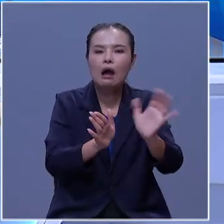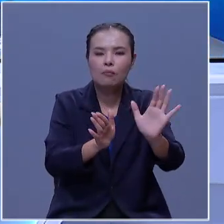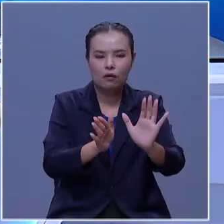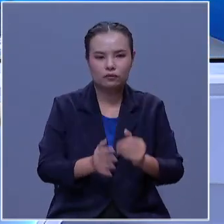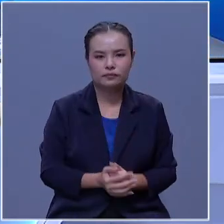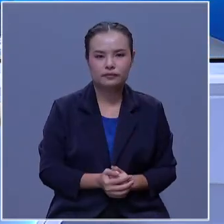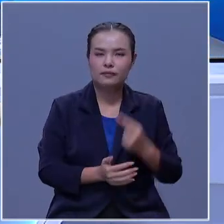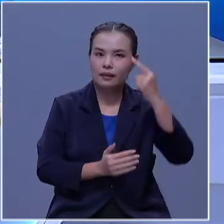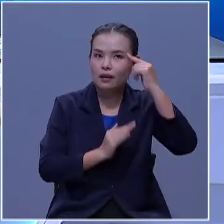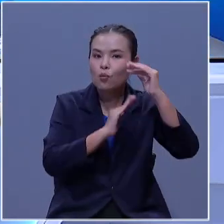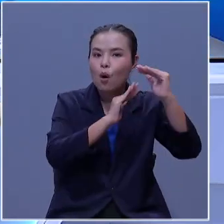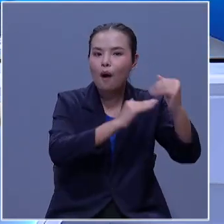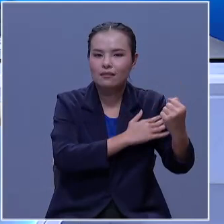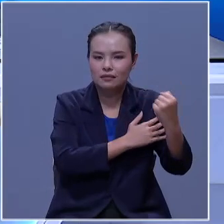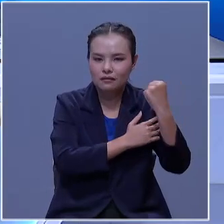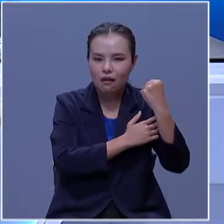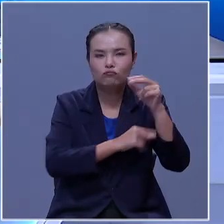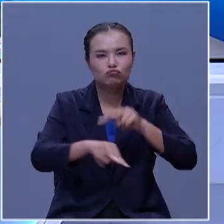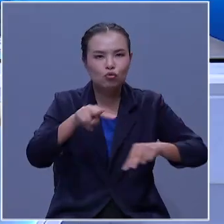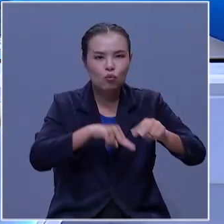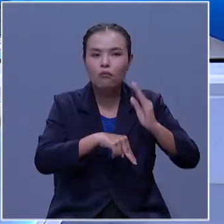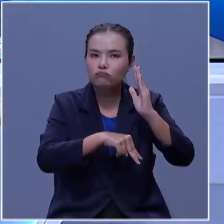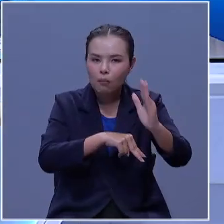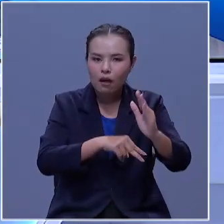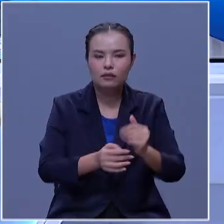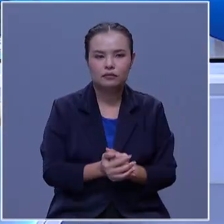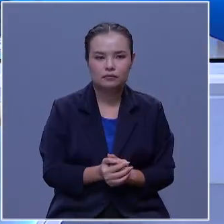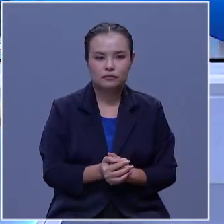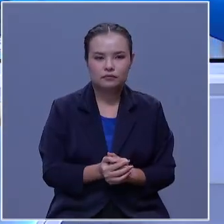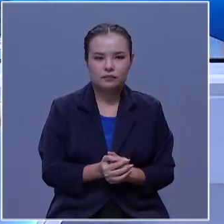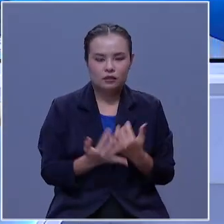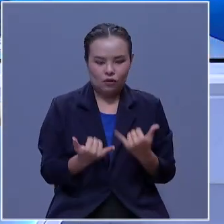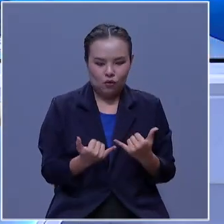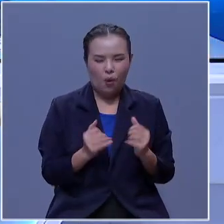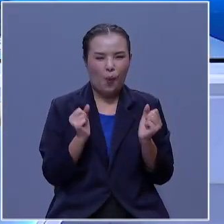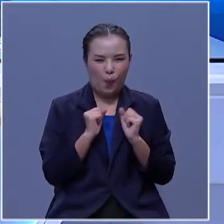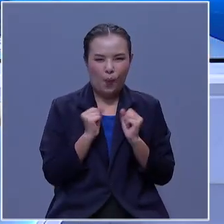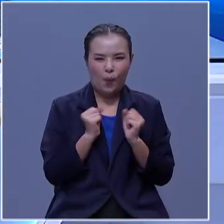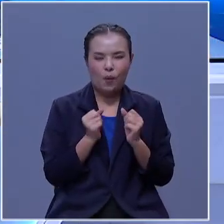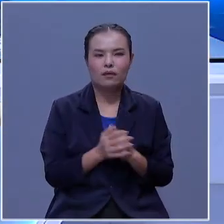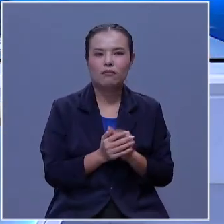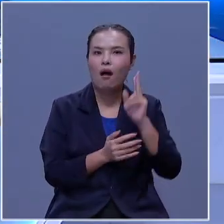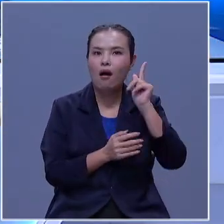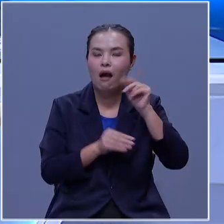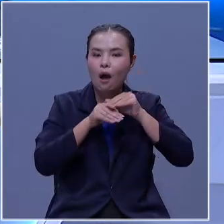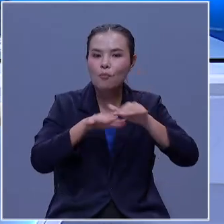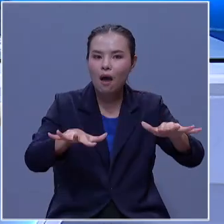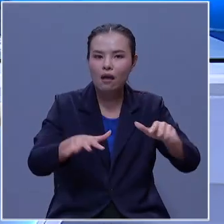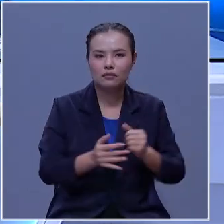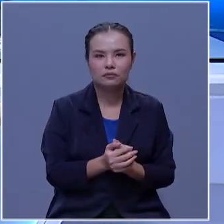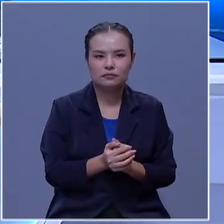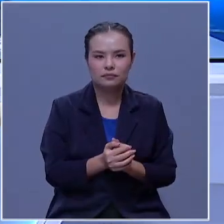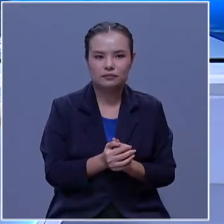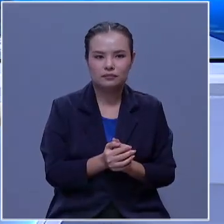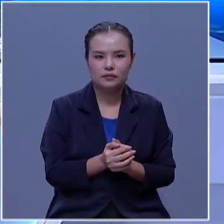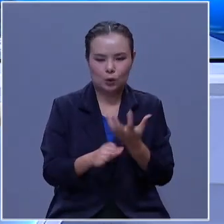ครับ คาดหวังว่าจะเข้มงวดอย่าง น ี้ไปเรื่อยๆนะไม่ใช่ แค่ช่วง นี้เหมือนกัน เพราะว่าหลายคนก็กลัวคุณจอยกลัวว่าแหมช่วงนี้พอเป็นข่าวใหญ่ปุ๊บเน ี่ ยอย่าพึ่งขน